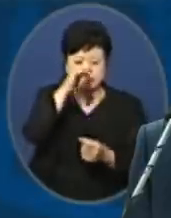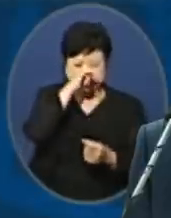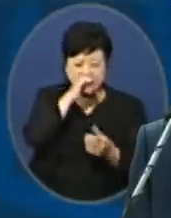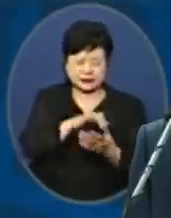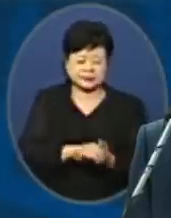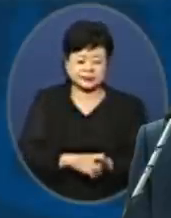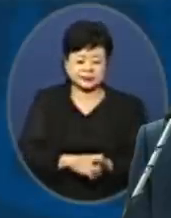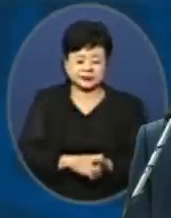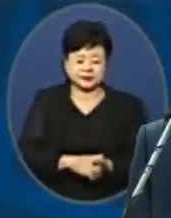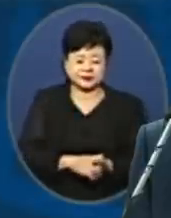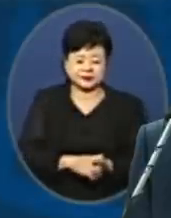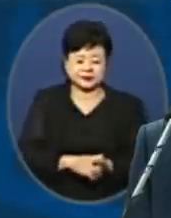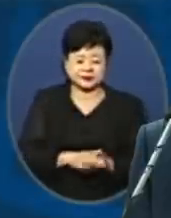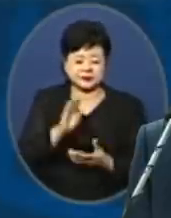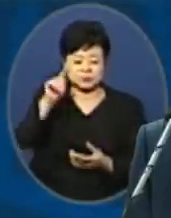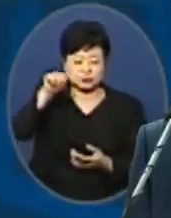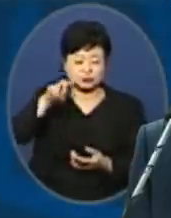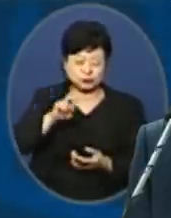있다.